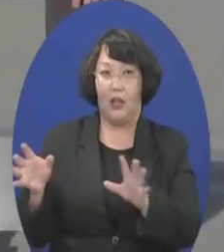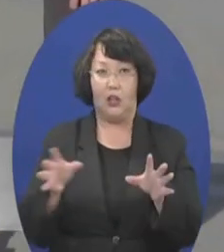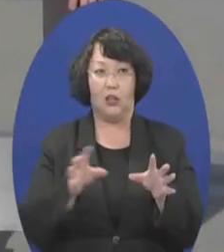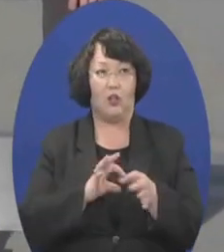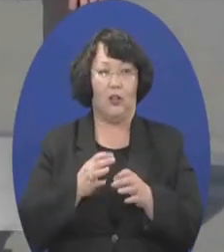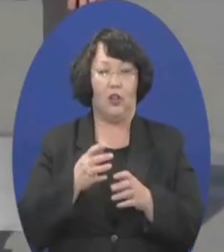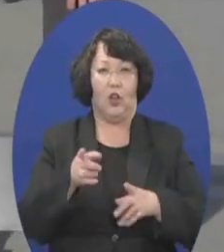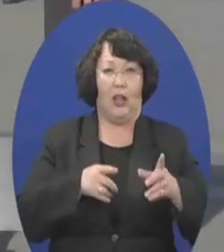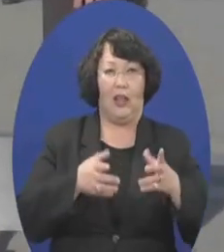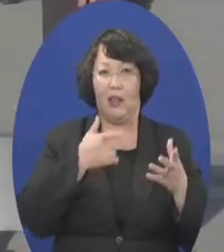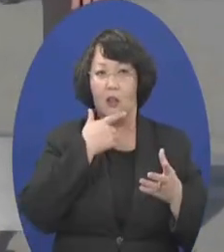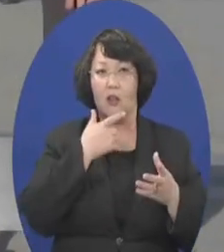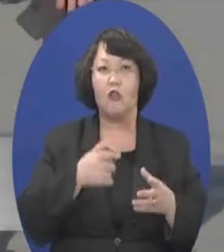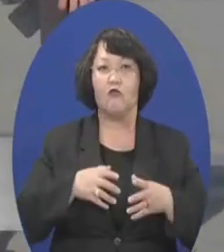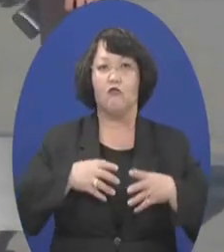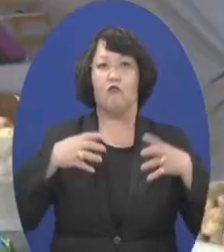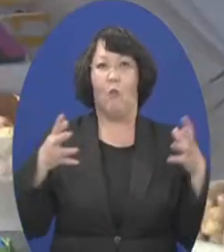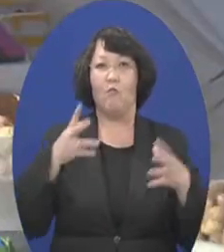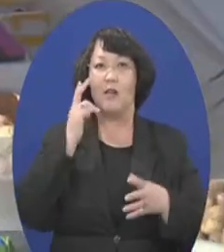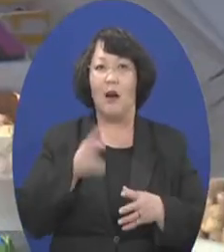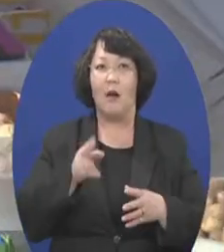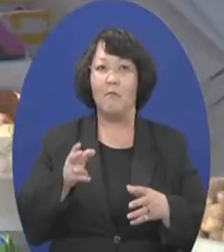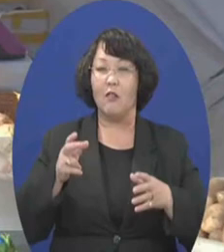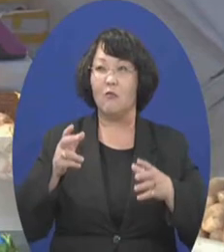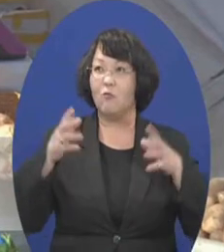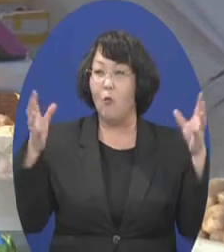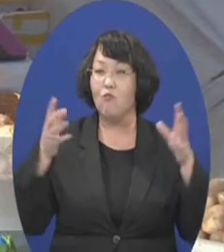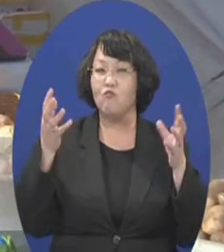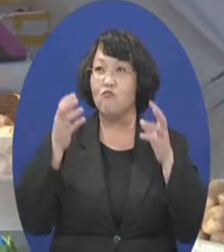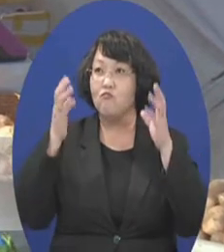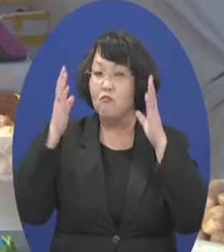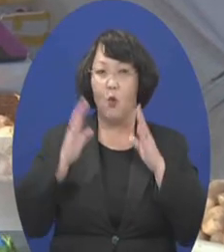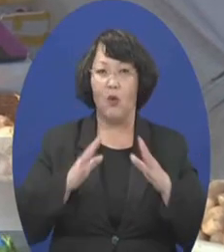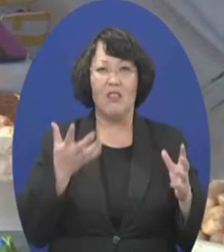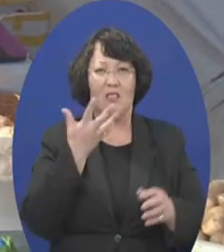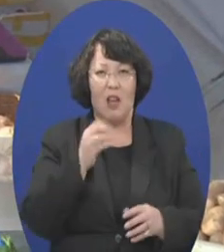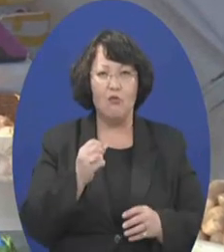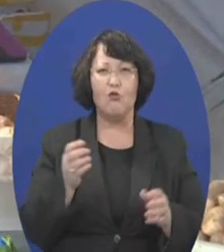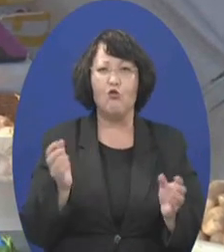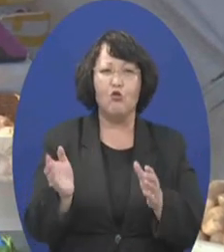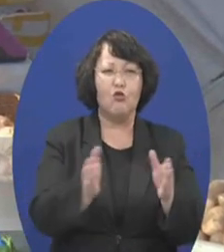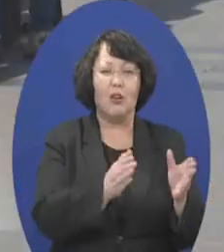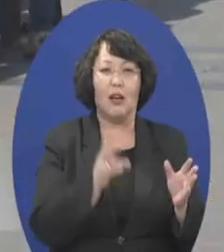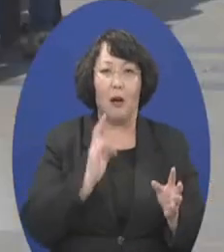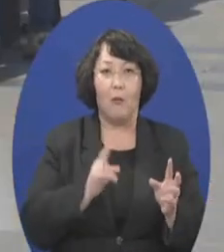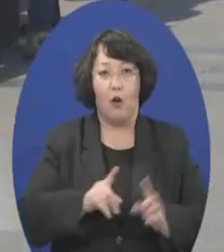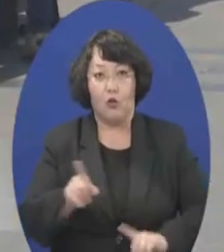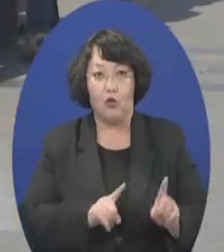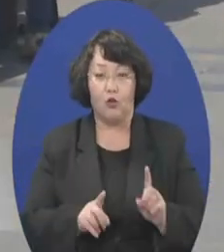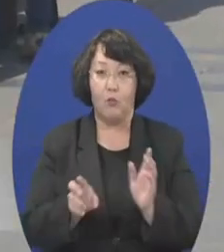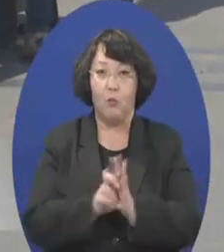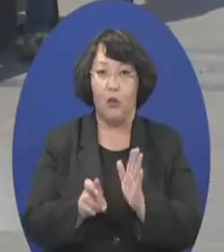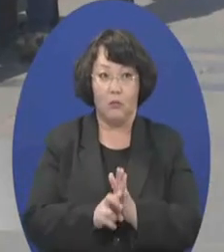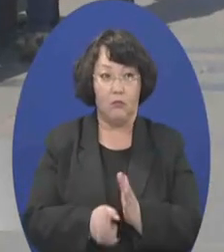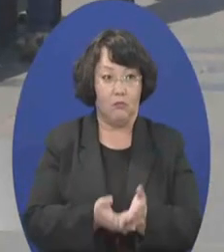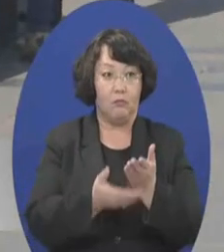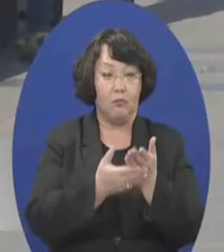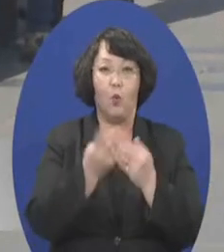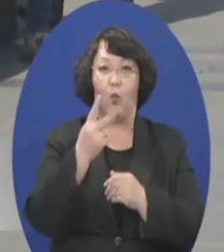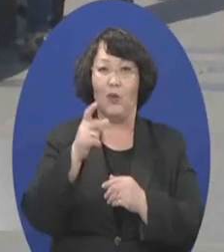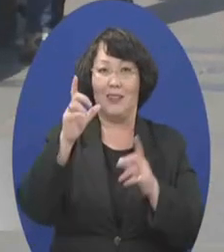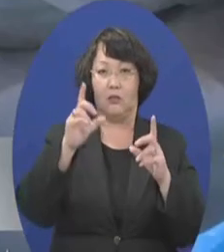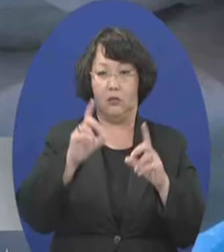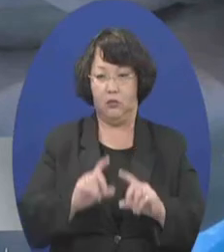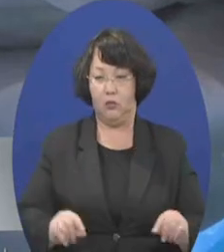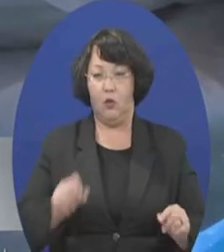хэллээ. Хэрв 5 том компанид анхаарах биш 50 жижиг компаниг ижил төвшөнд өрсөлдөх боломжийг бүрдүүлчихвэл үн аажмаар буурч